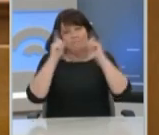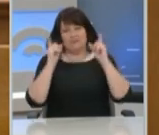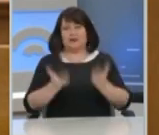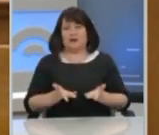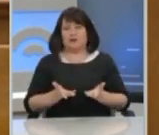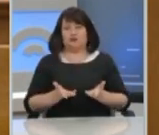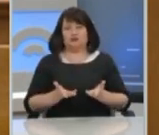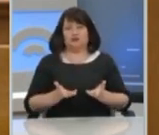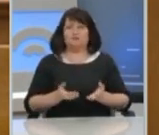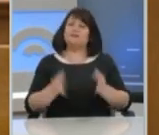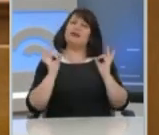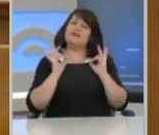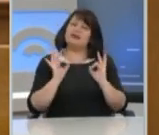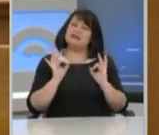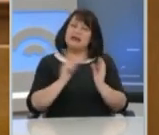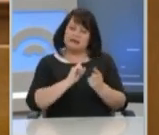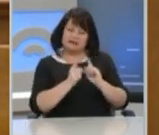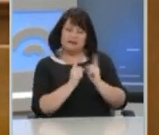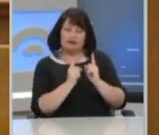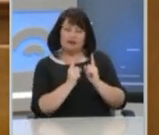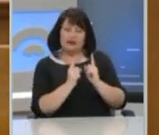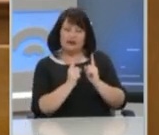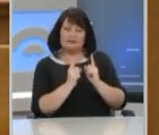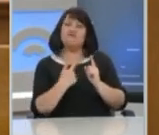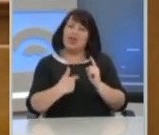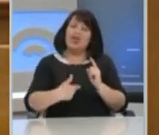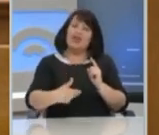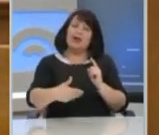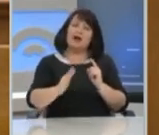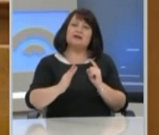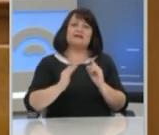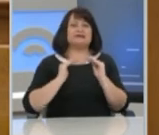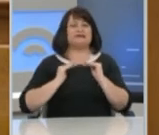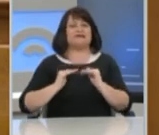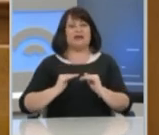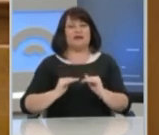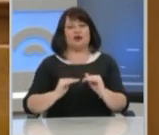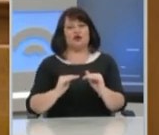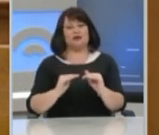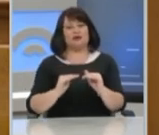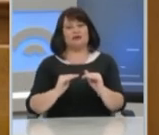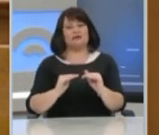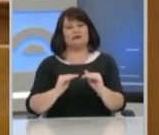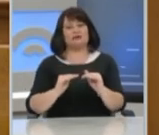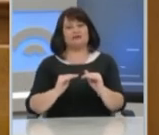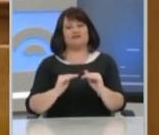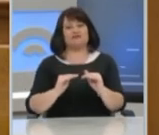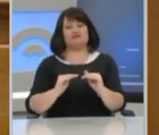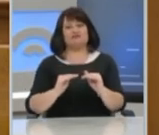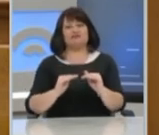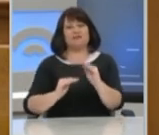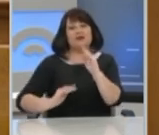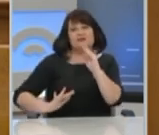Και βεβαίως με αυτή τη συμφωνία εισερχόμαστε πλέον σε μια περίοδο σταθερότητας και υψηλής